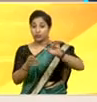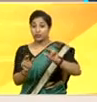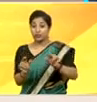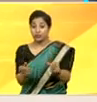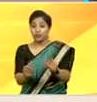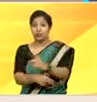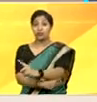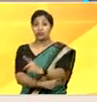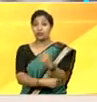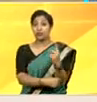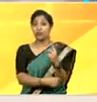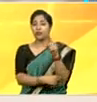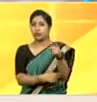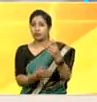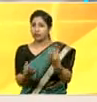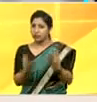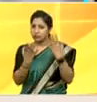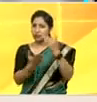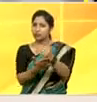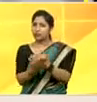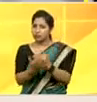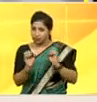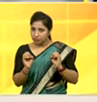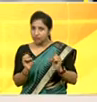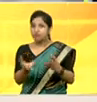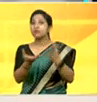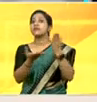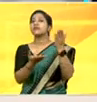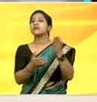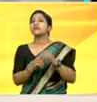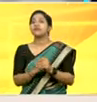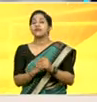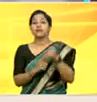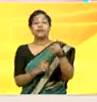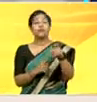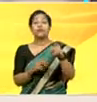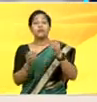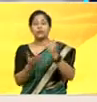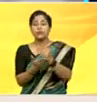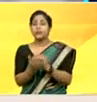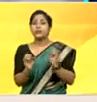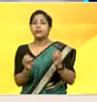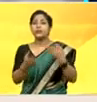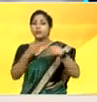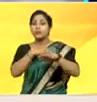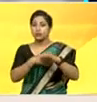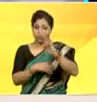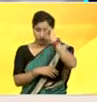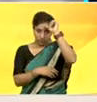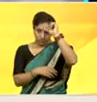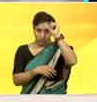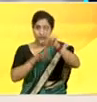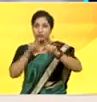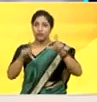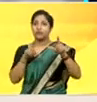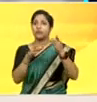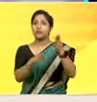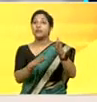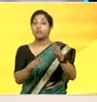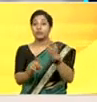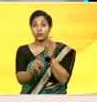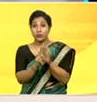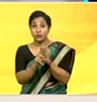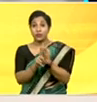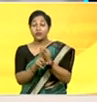पर एक विशेष कार्यक्रम शुरू किया है और वो भी हिंदी में। कुवैत